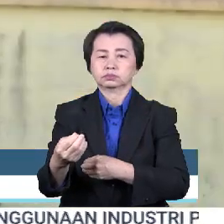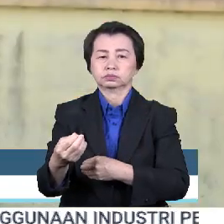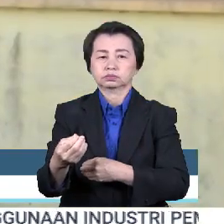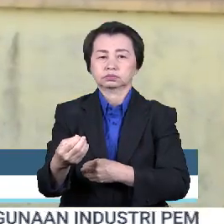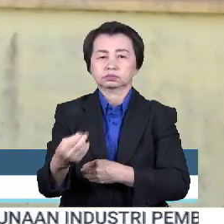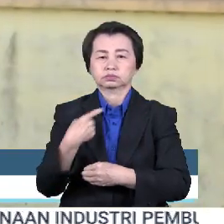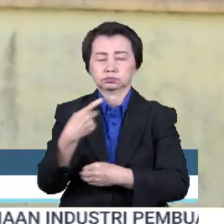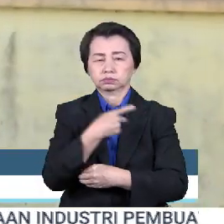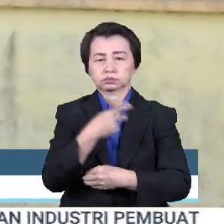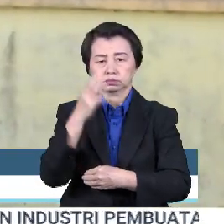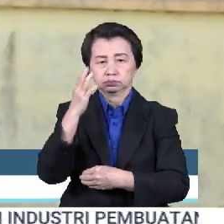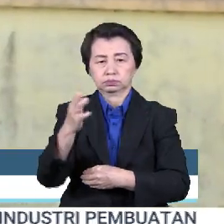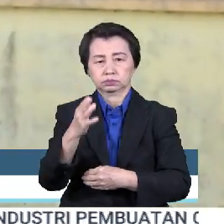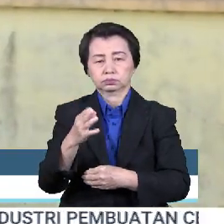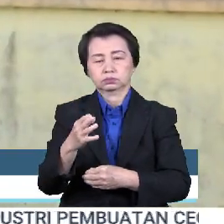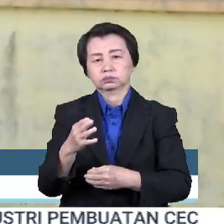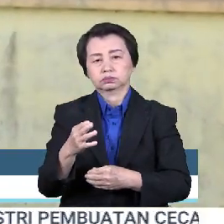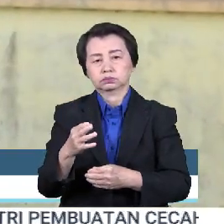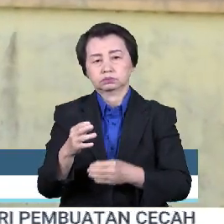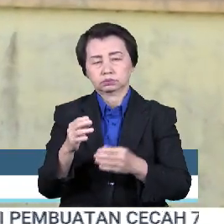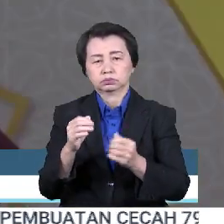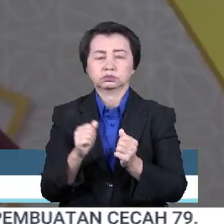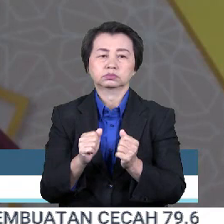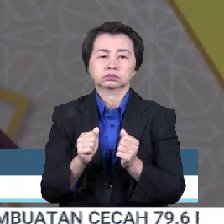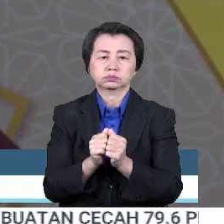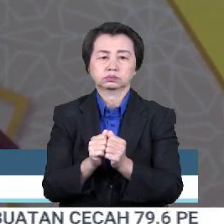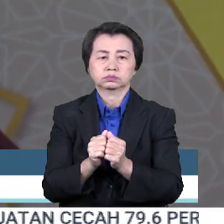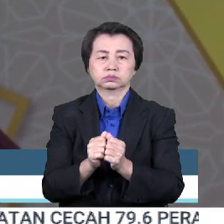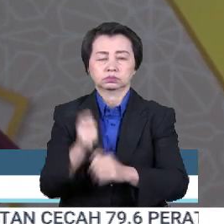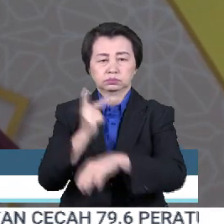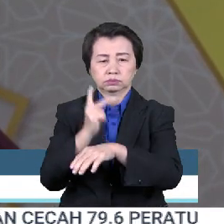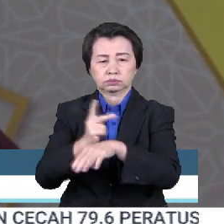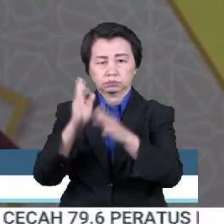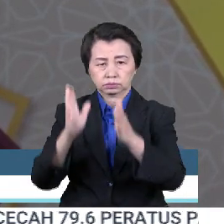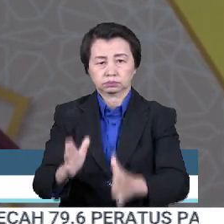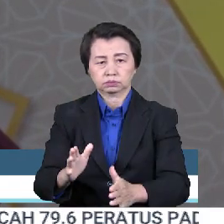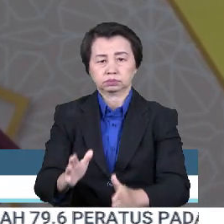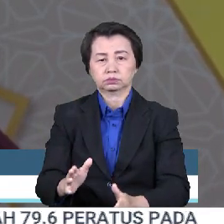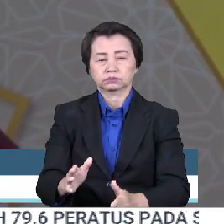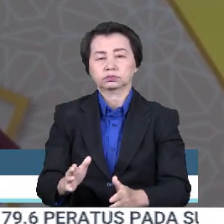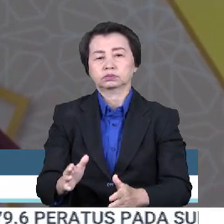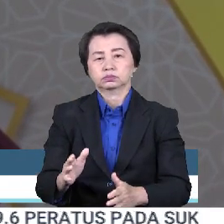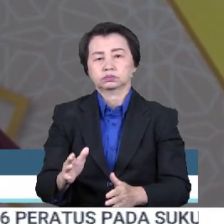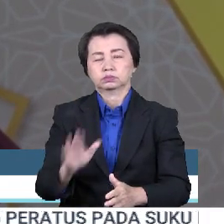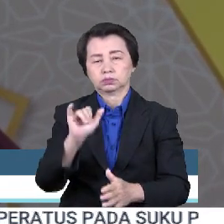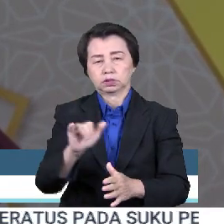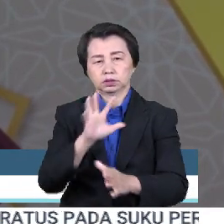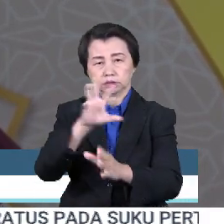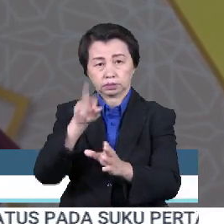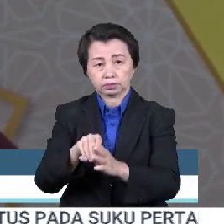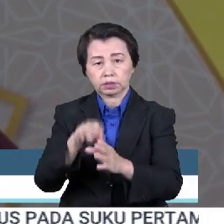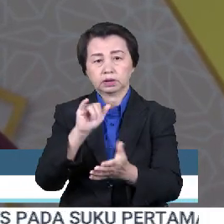diikuti proses JKH dengan digantikan fast track dan proses yang dipercepatkan. Peruntukan